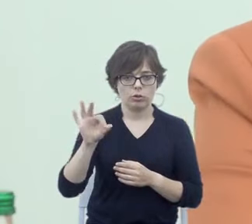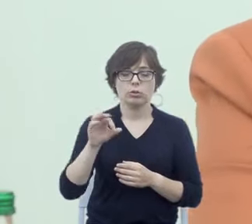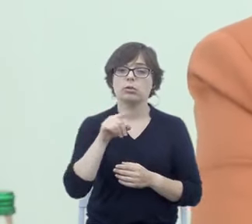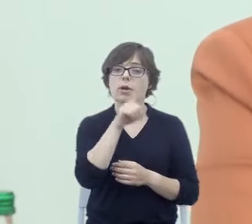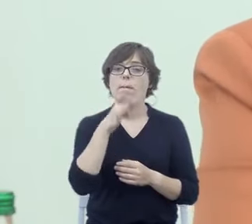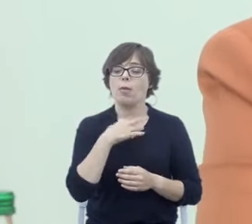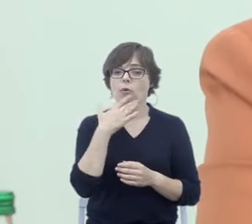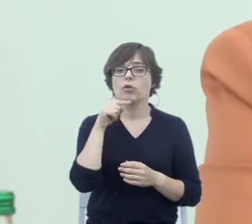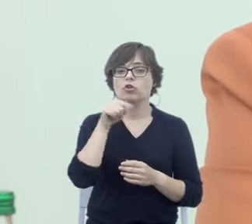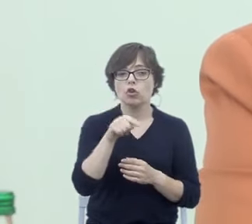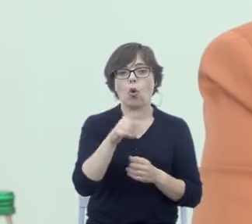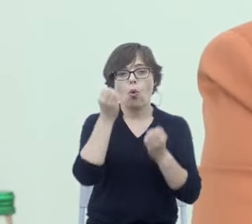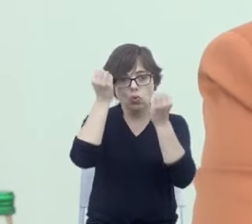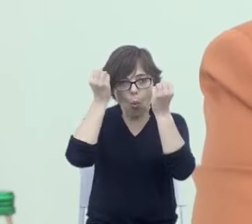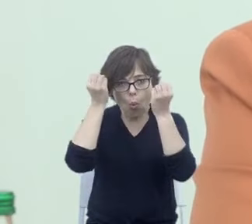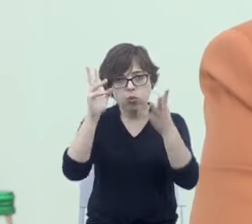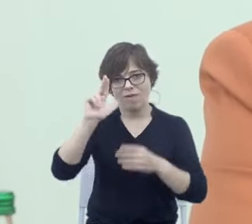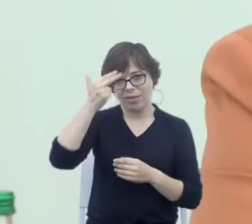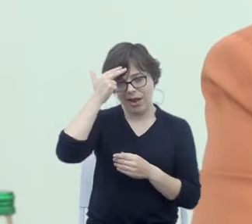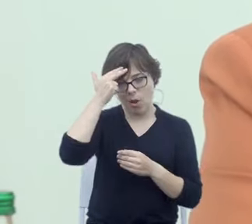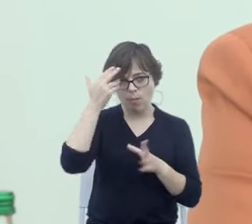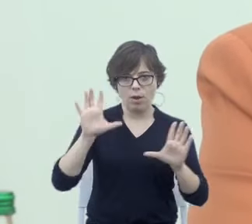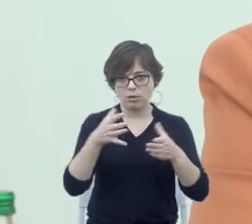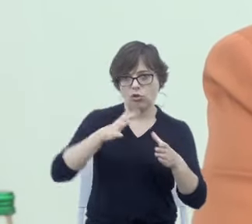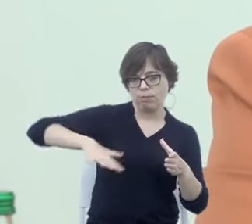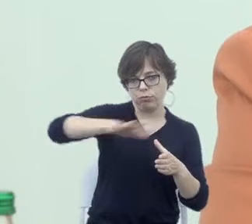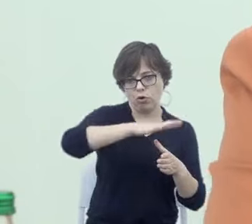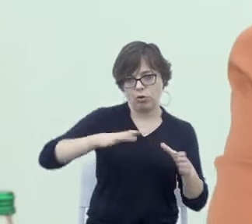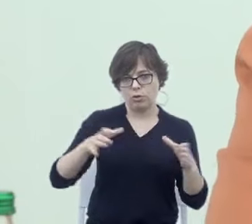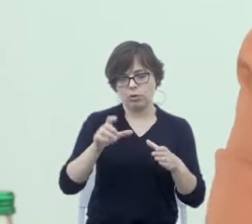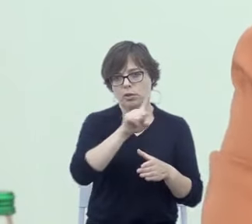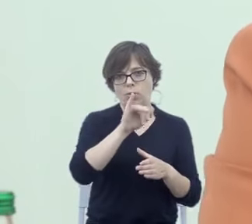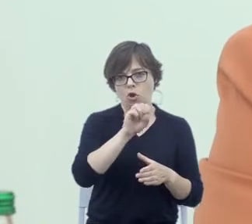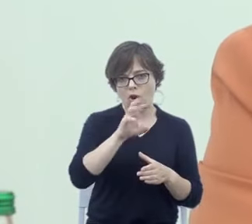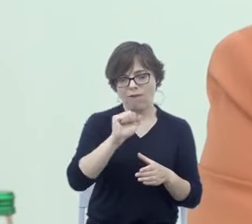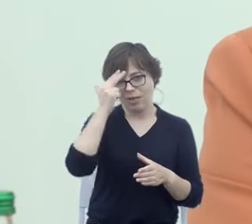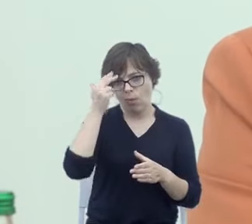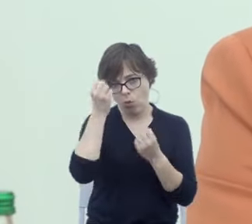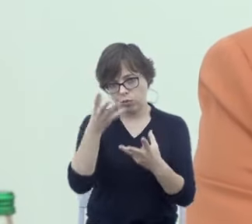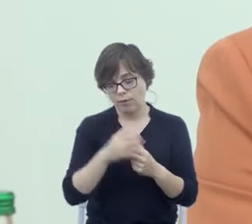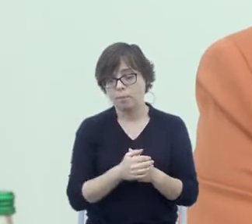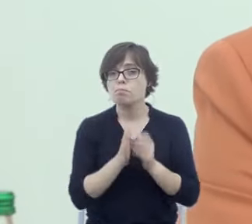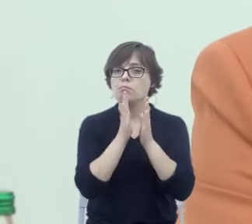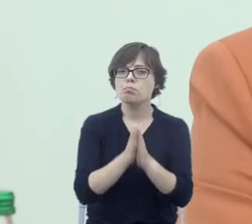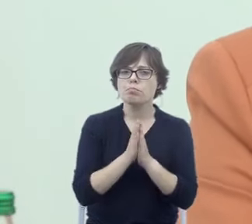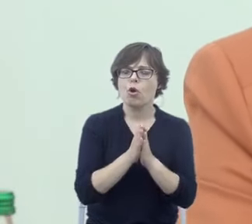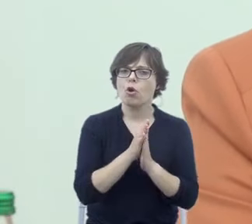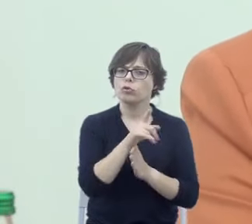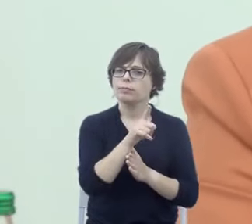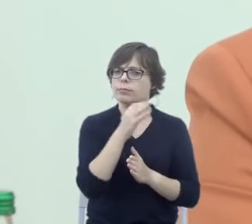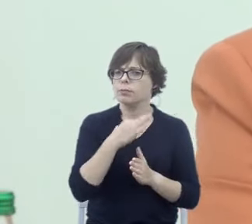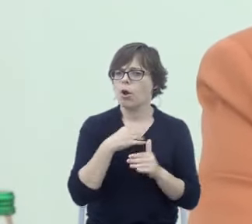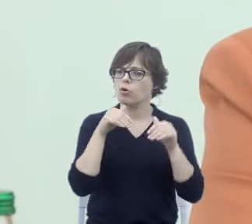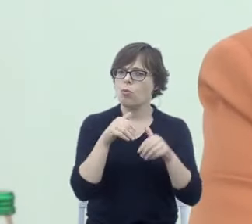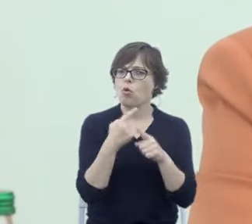zbiorową traumę kulturową, do której to pojęcie byśmy prosili, jakby pani chciała